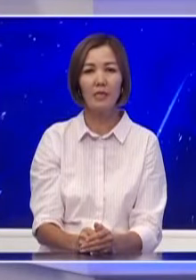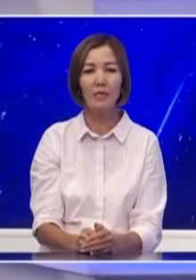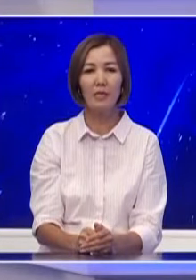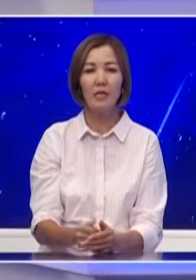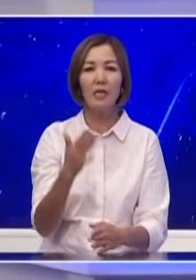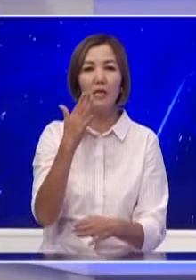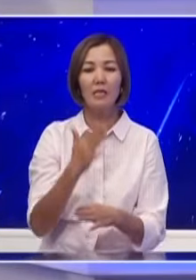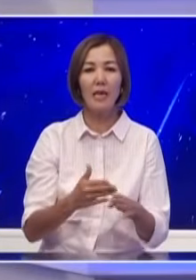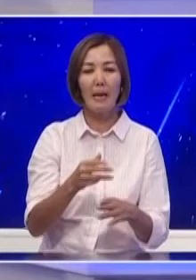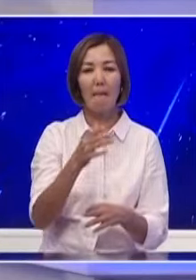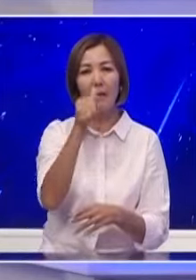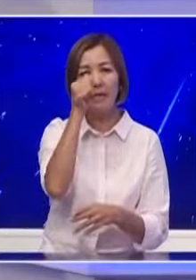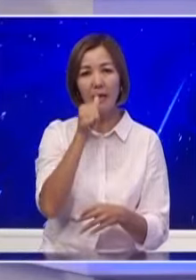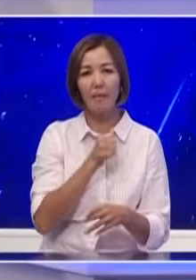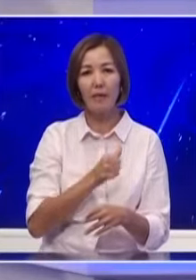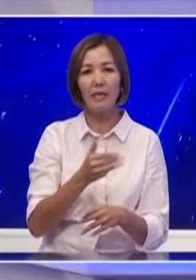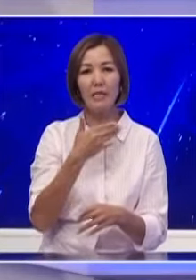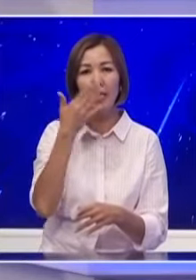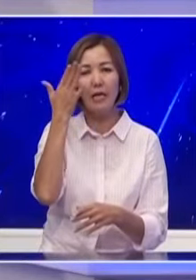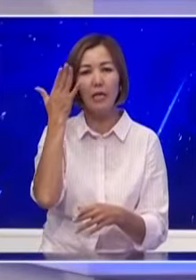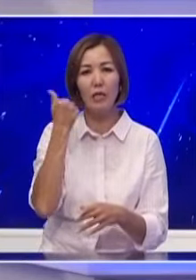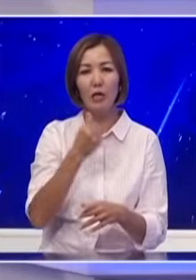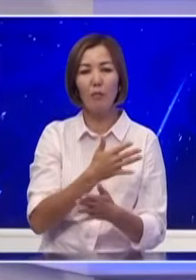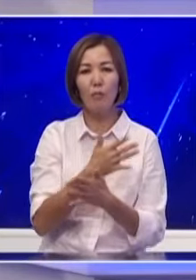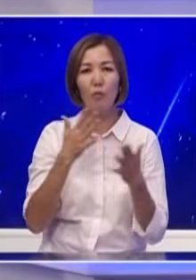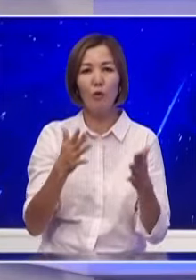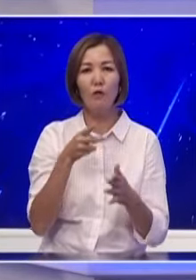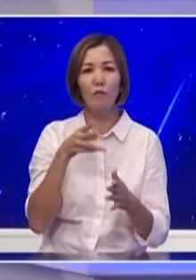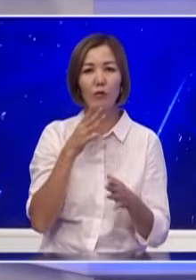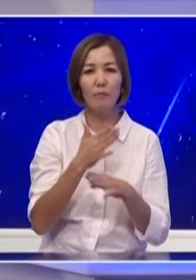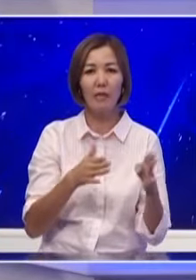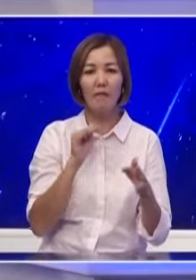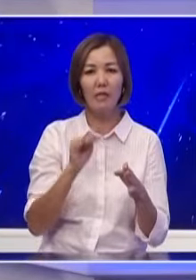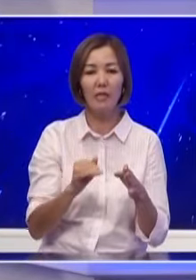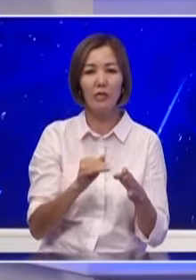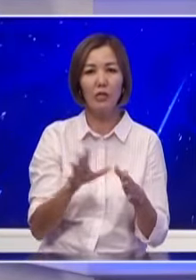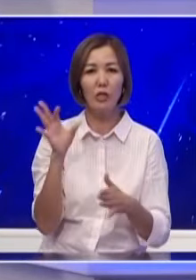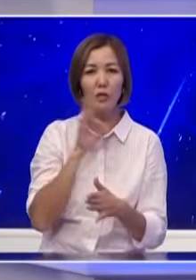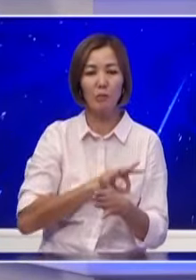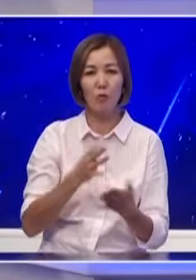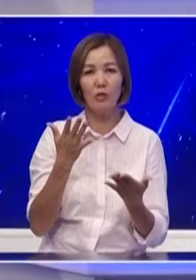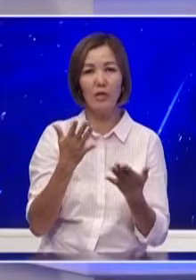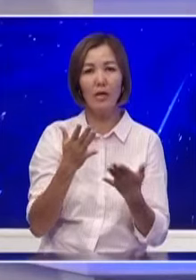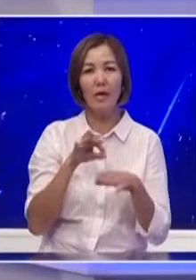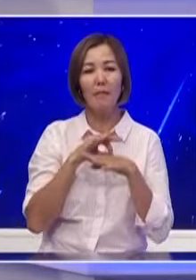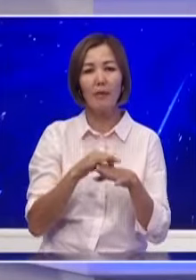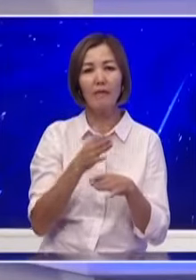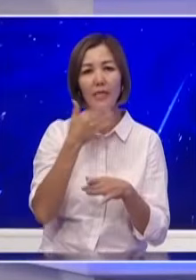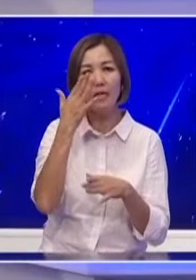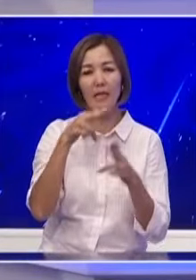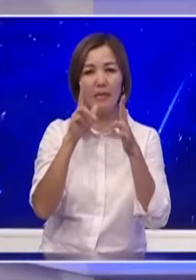За полтора месяца летних каникул более 2500 учеников Казахстана смогли с пользой провести летние каникулы в